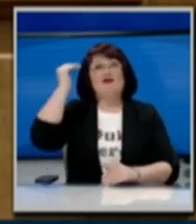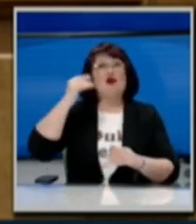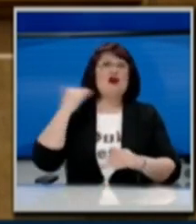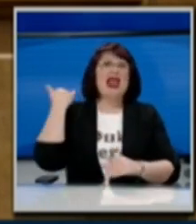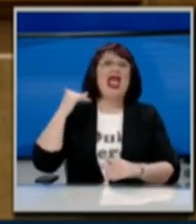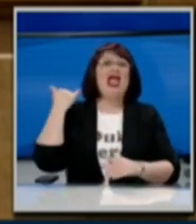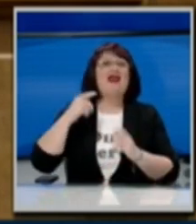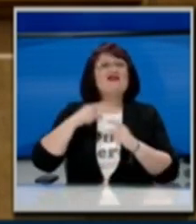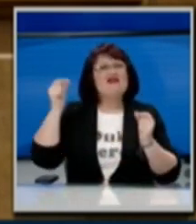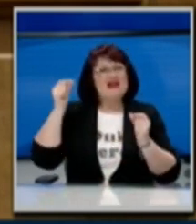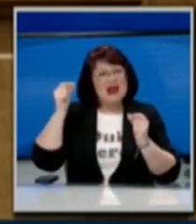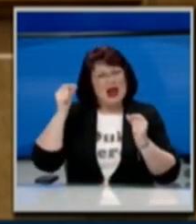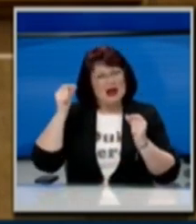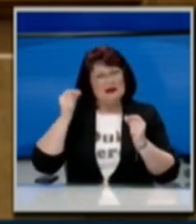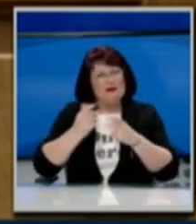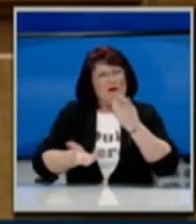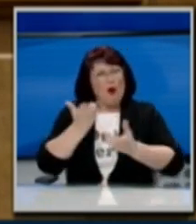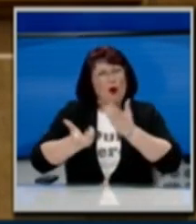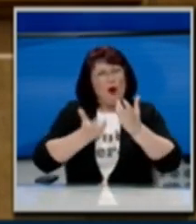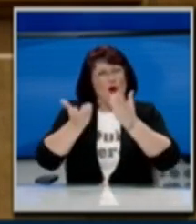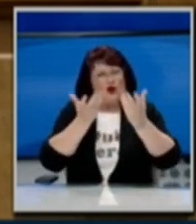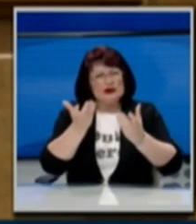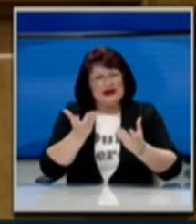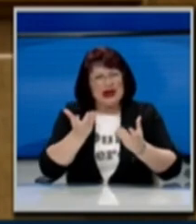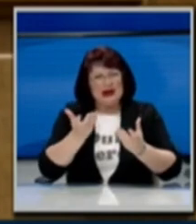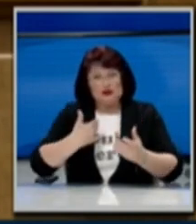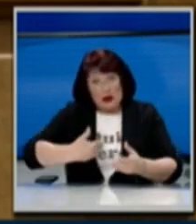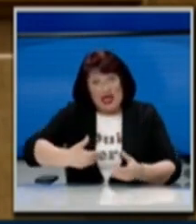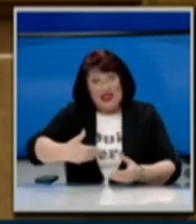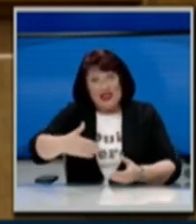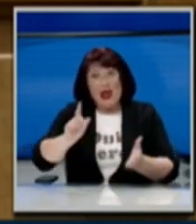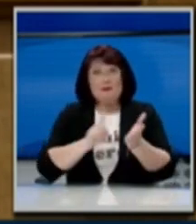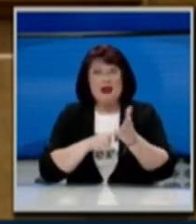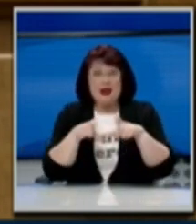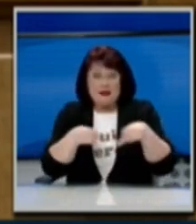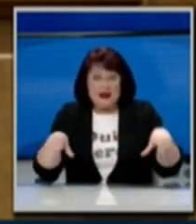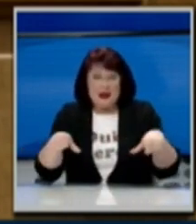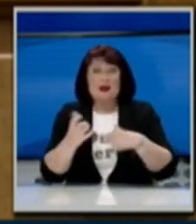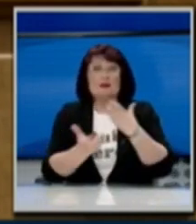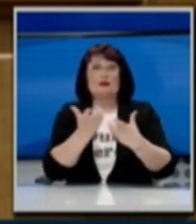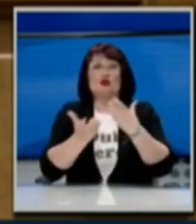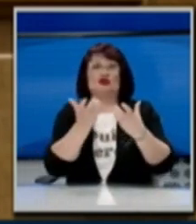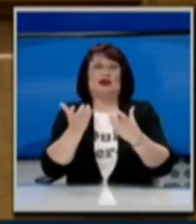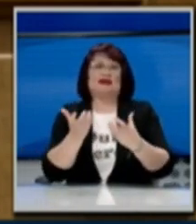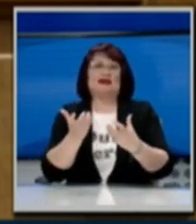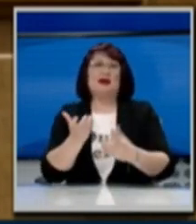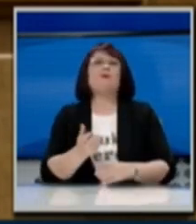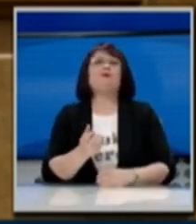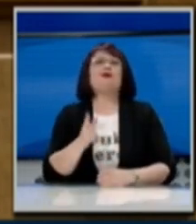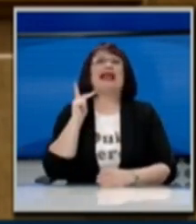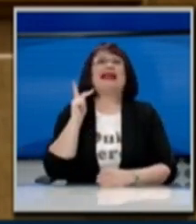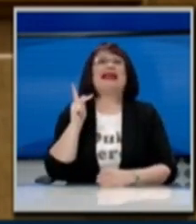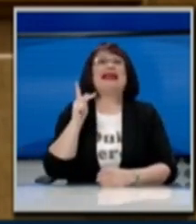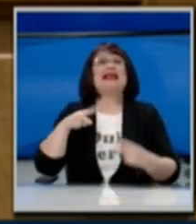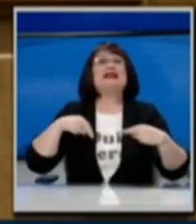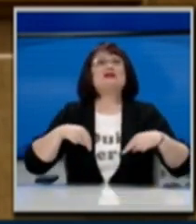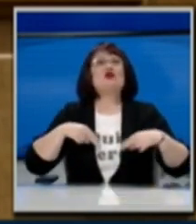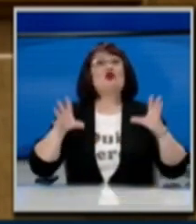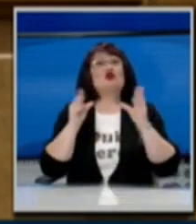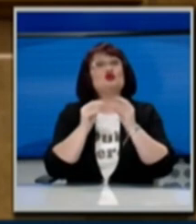Εύβοιας, μίλησε εν μέσω αντιπυρικής περίοδου σε μόλις 5 βουλευτές της Νέας